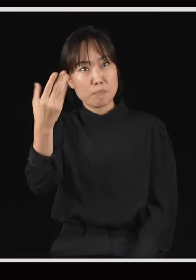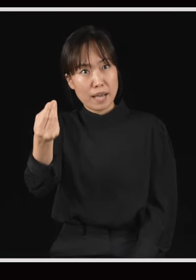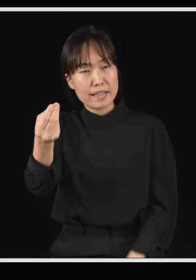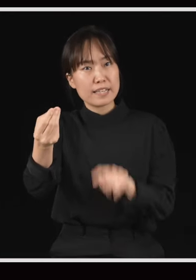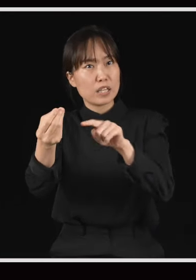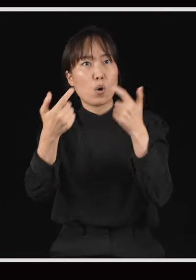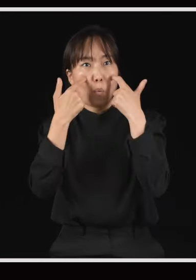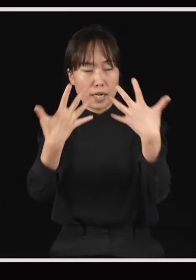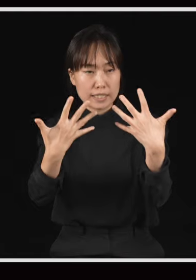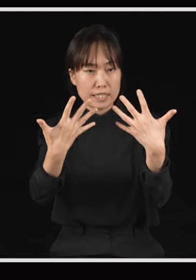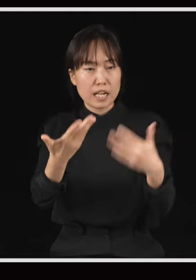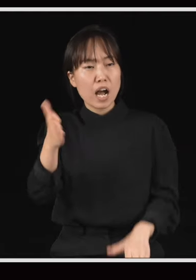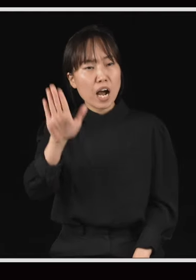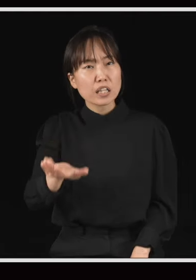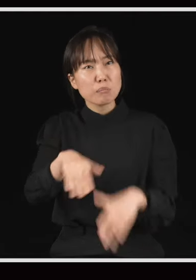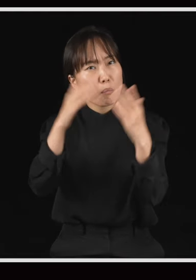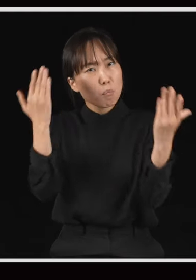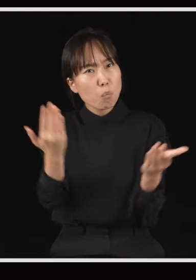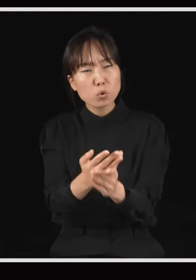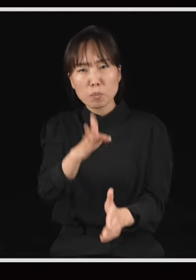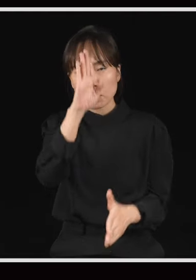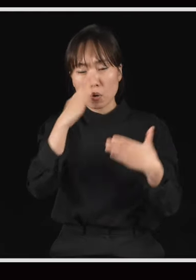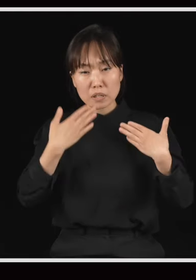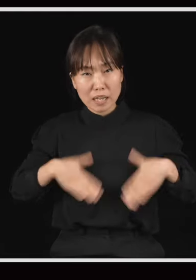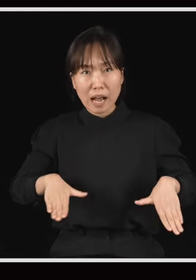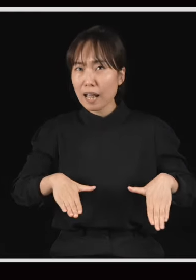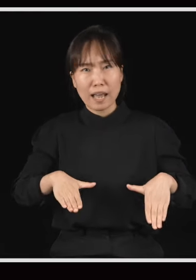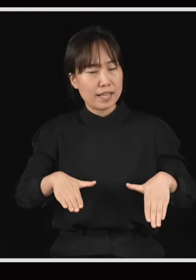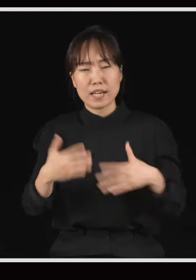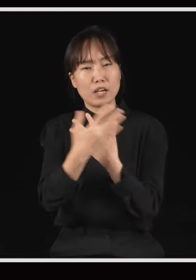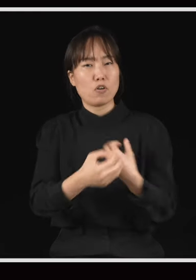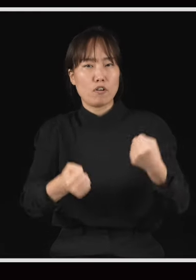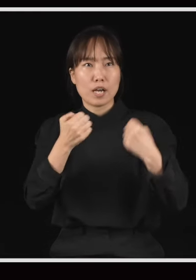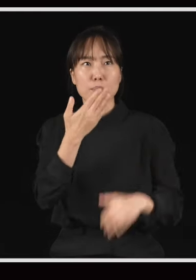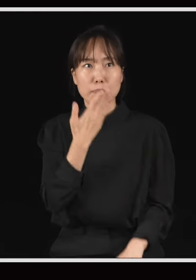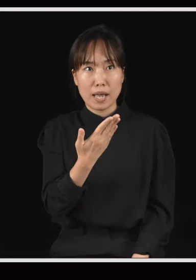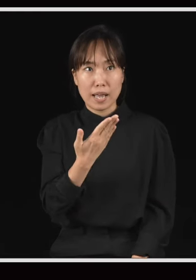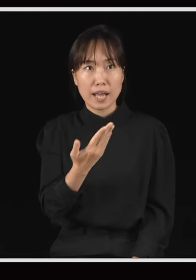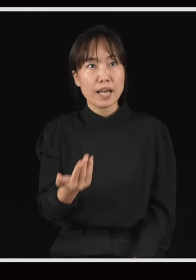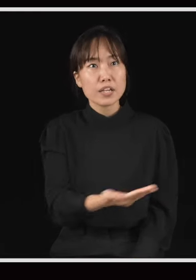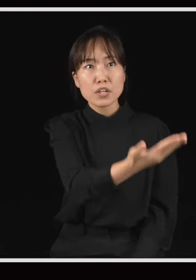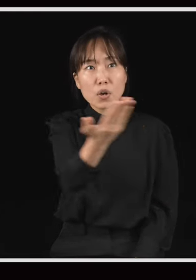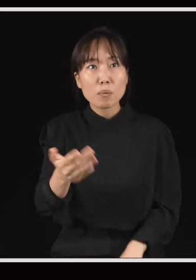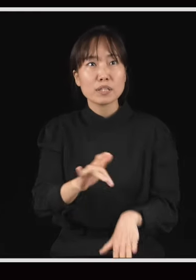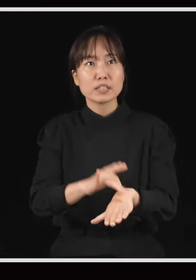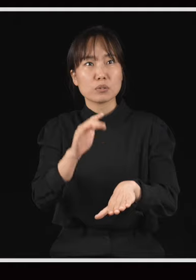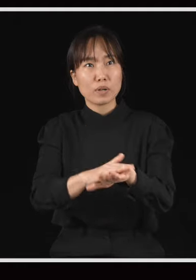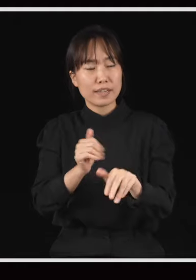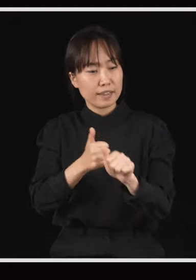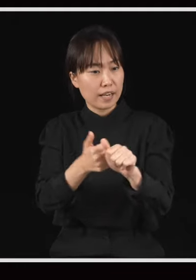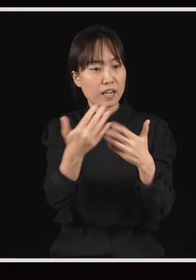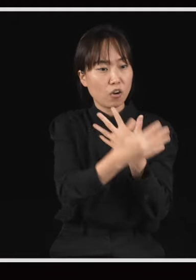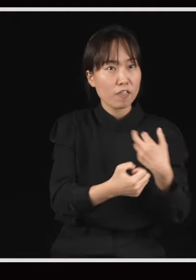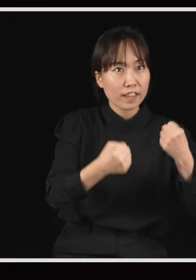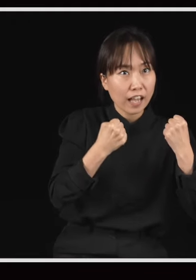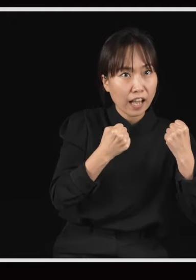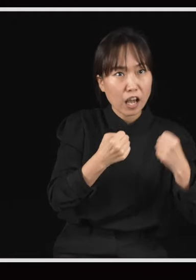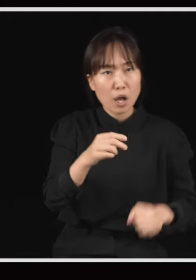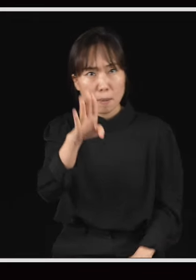297만 명이 굳이 노쇠하실 필요는 없어요. 근데 여기 계신 분들이 어떻게 하느냐에 따라 달려 있습니다.